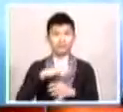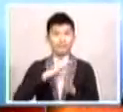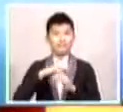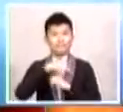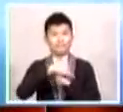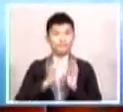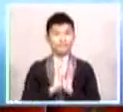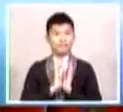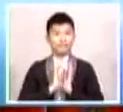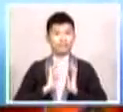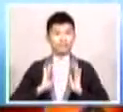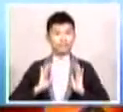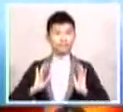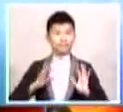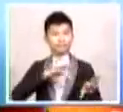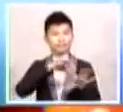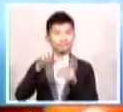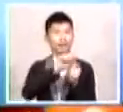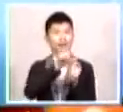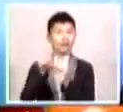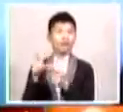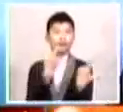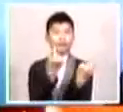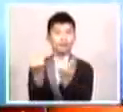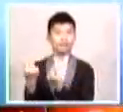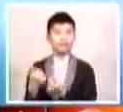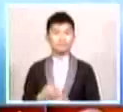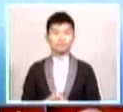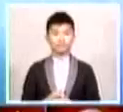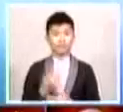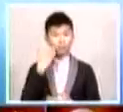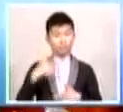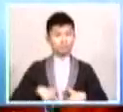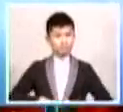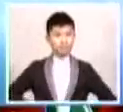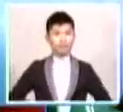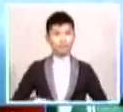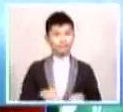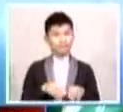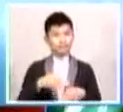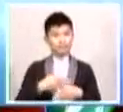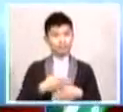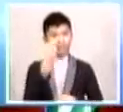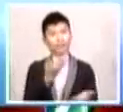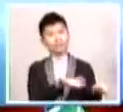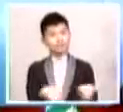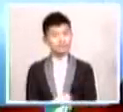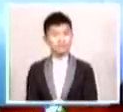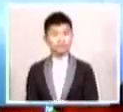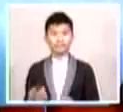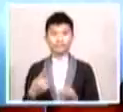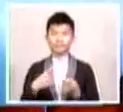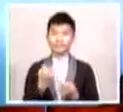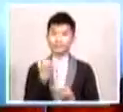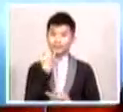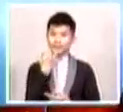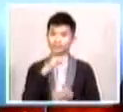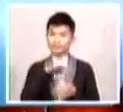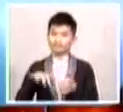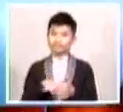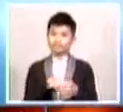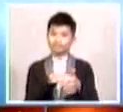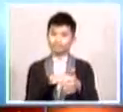情领先华人世界。所以只要大胆开放，我们就能透过引领华